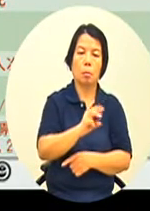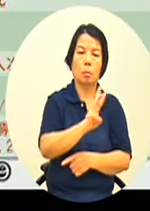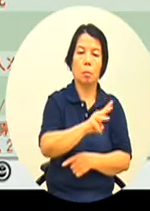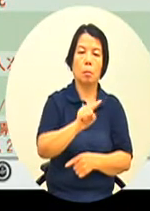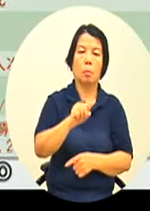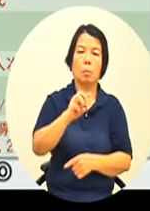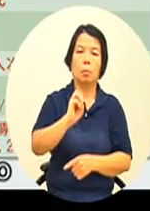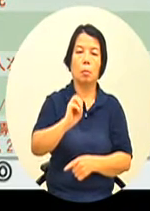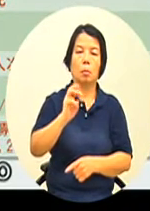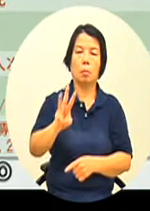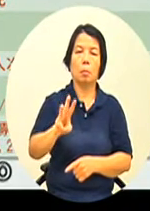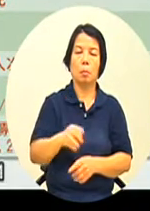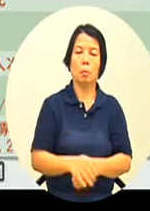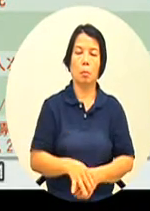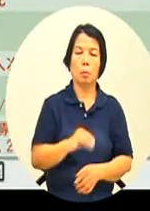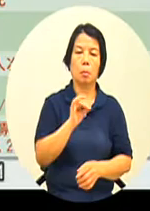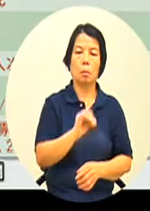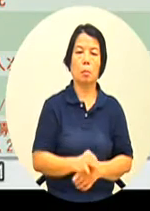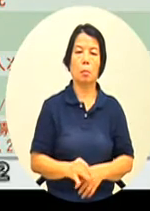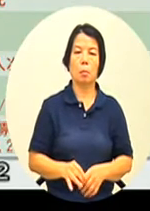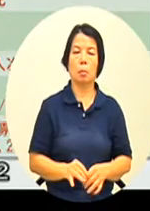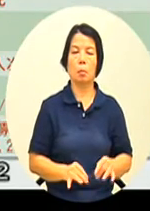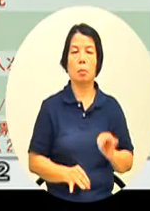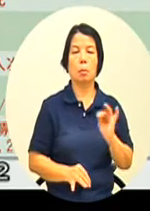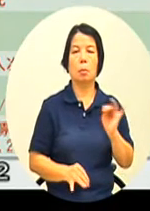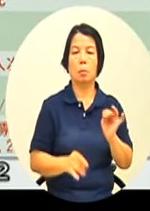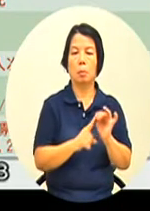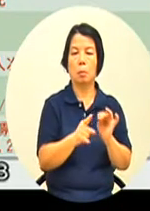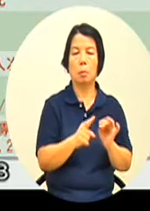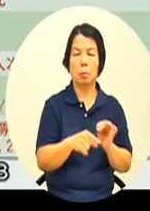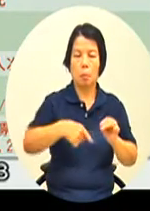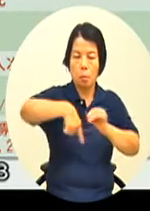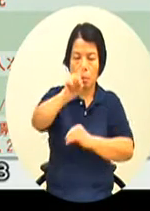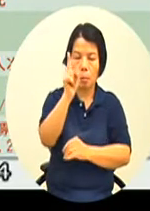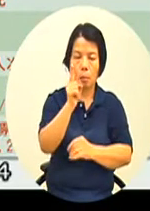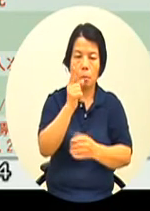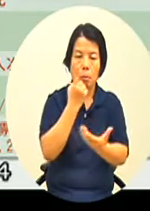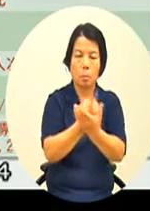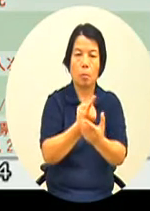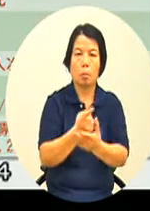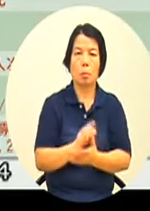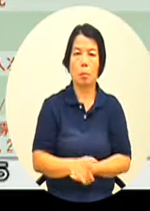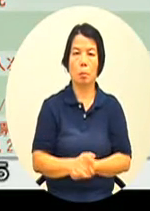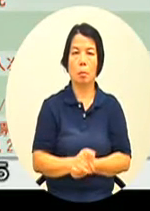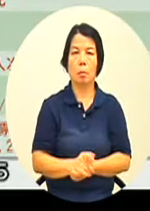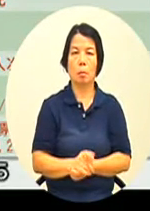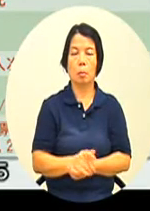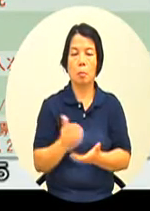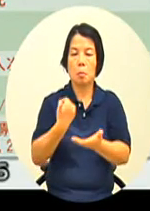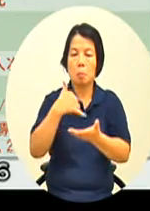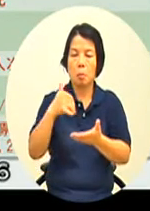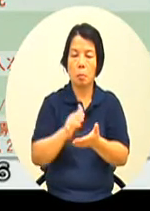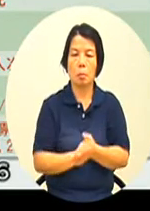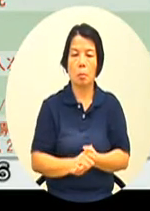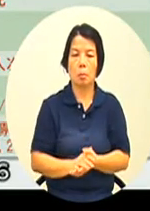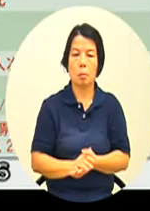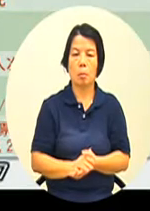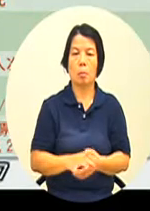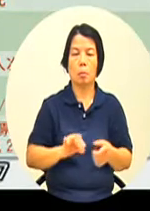3.03%，100%有机会希望去参与是预算的